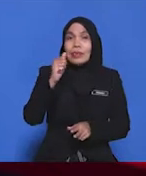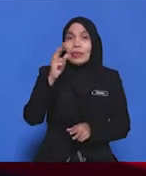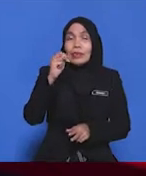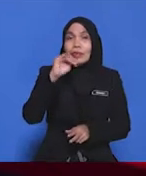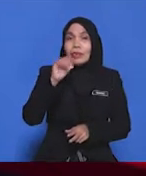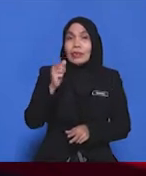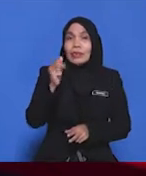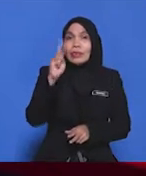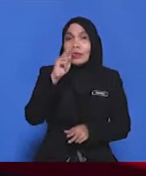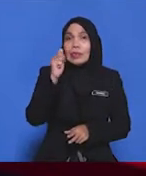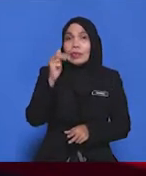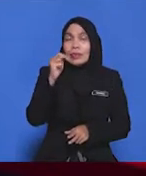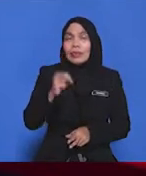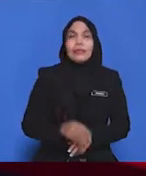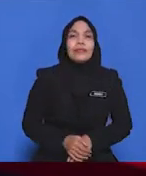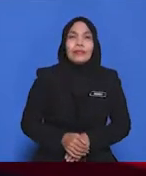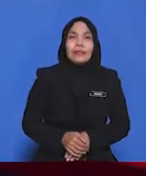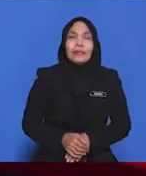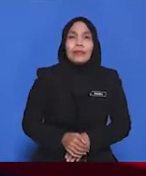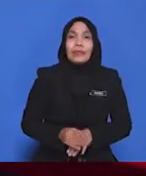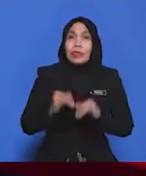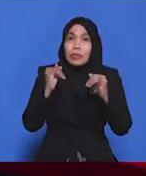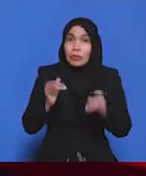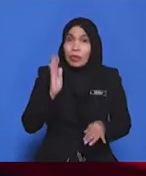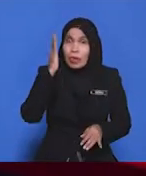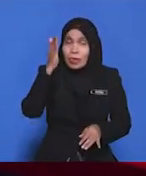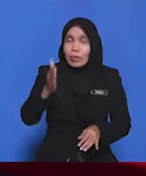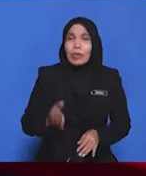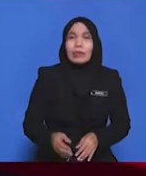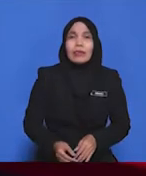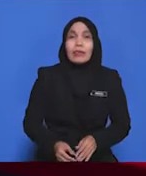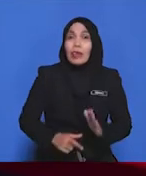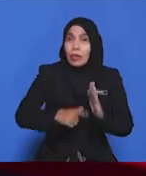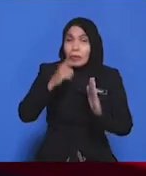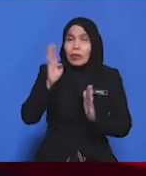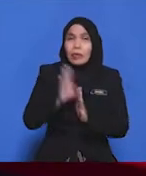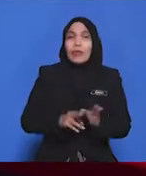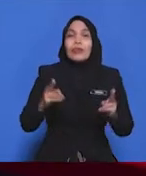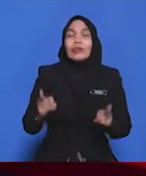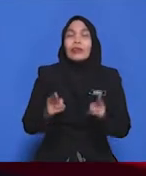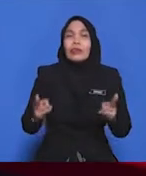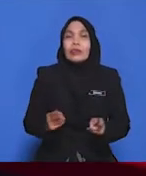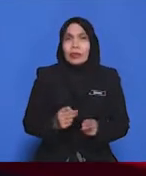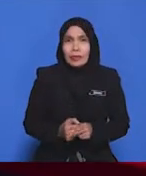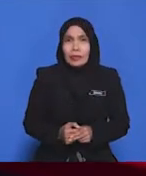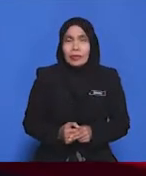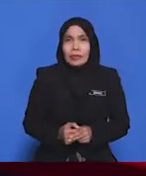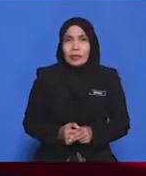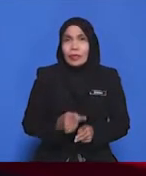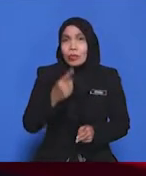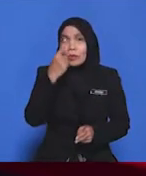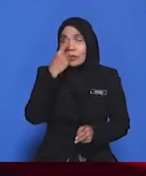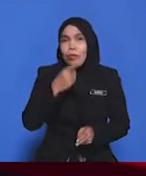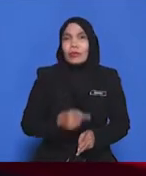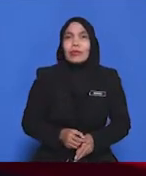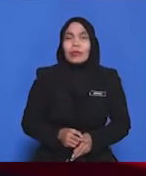itu saja, individu cenderung berusaha dalam sukan untuk kepuasan diri dan menaikkan nama baik